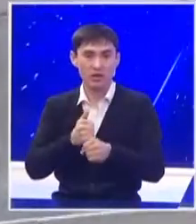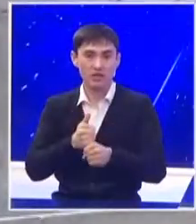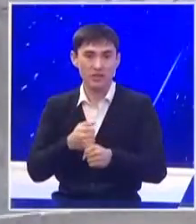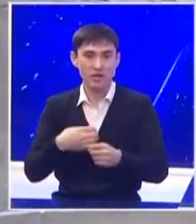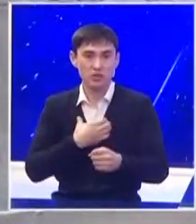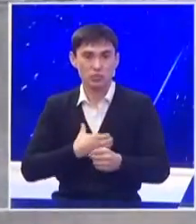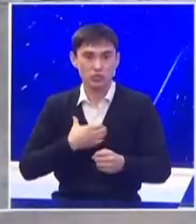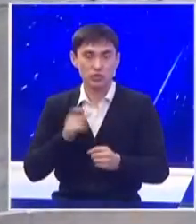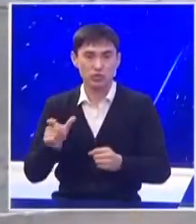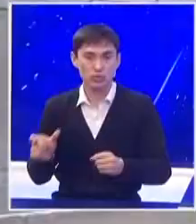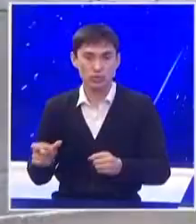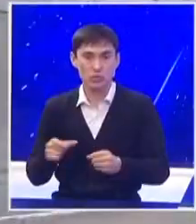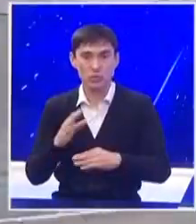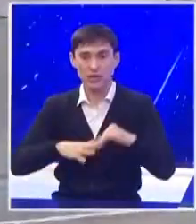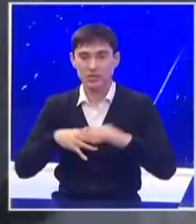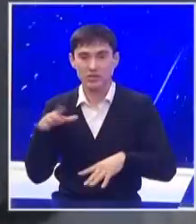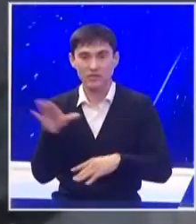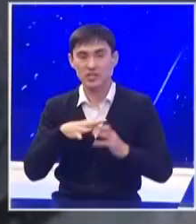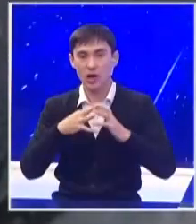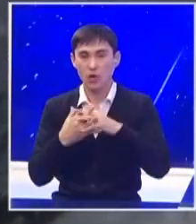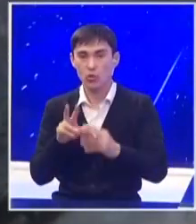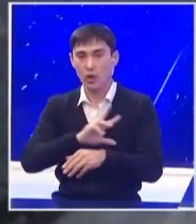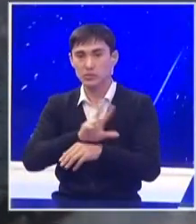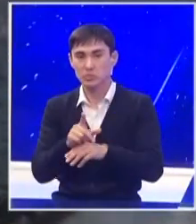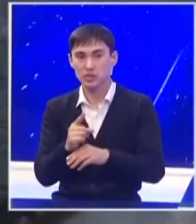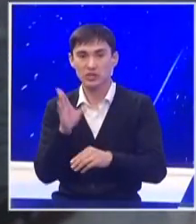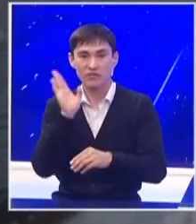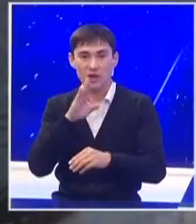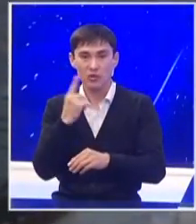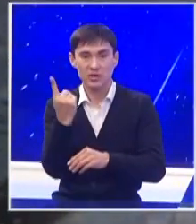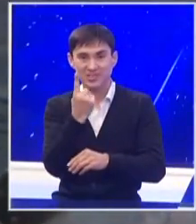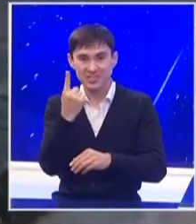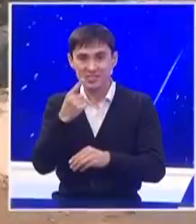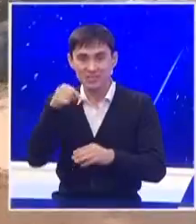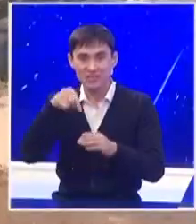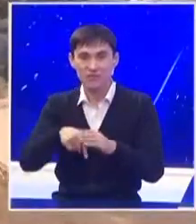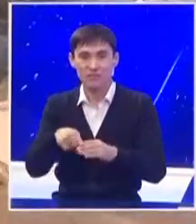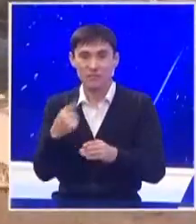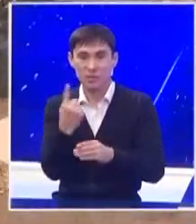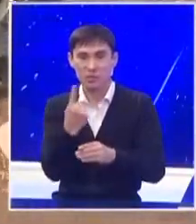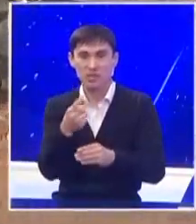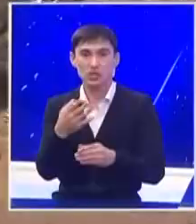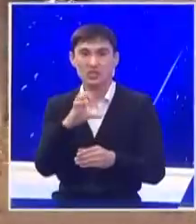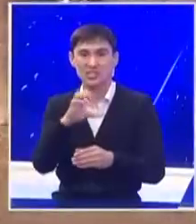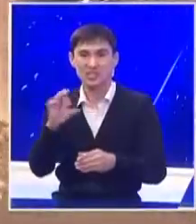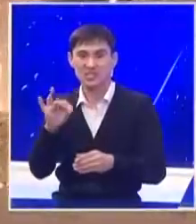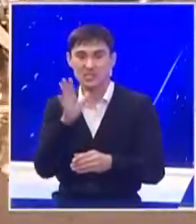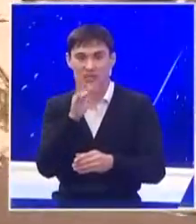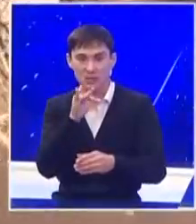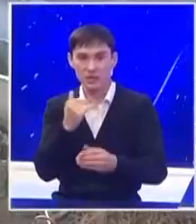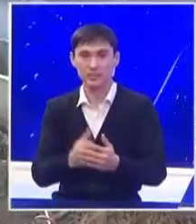по-настоящему озабочены люди. Практически весь аул обеспечивает живительной влагой единственная скважина, пробитая еще в советские